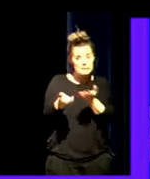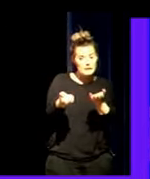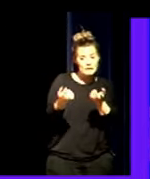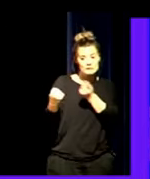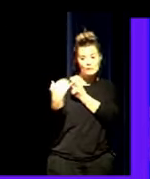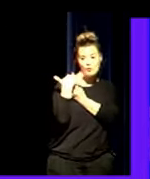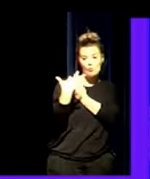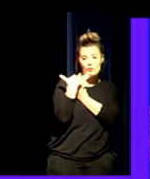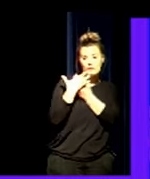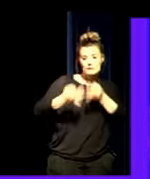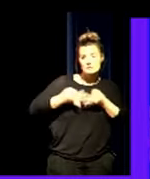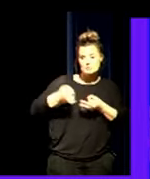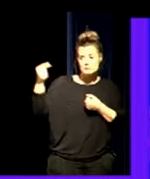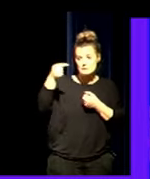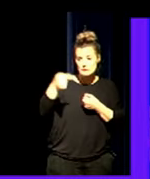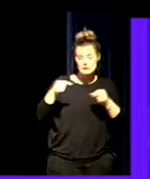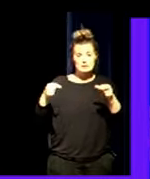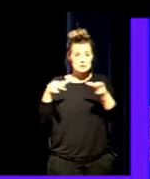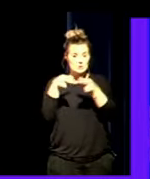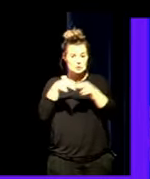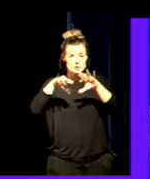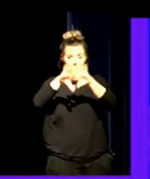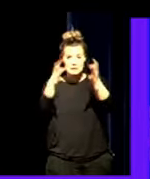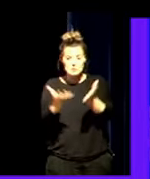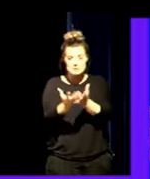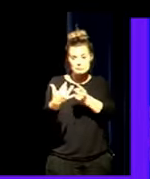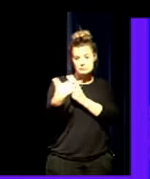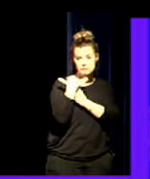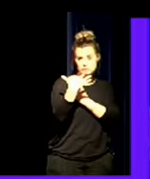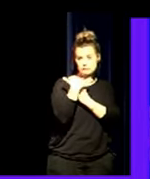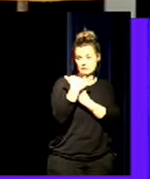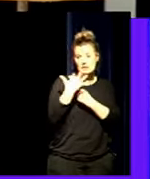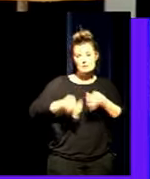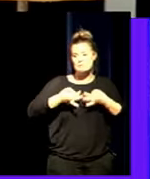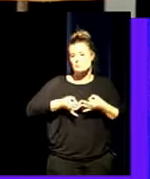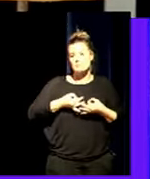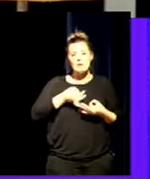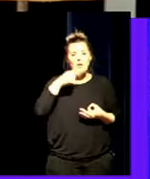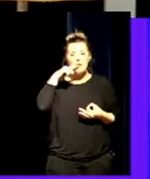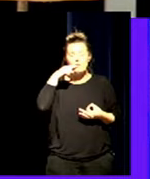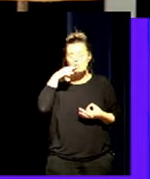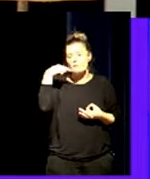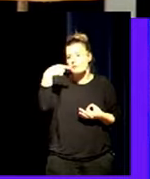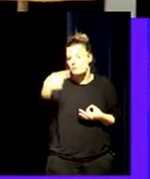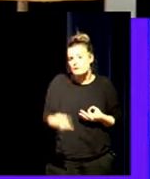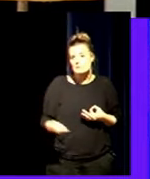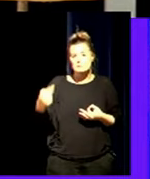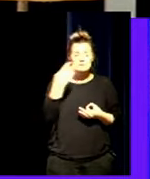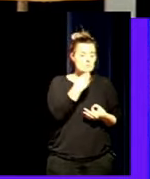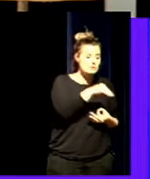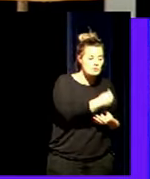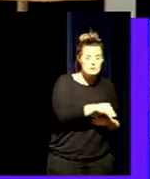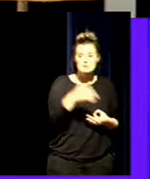kolokorrean, ezta, gure gizarte mailan ereki egin den erradatu eta diskurtso bat, non esaten digutena da, nerabeek eta naurrek daukatean,